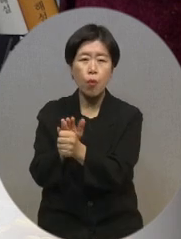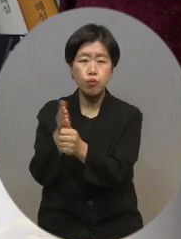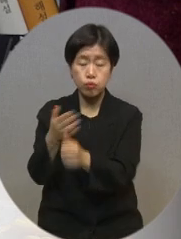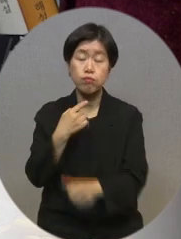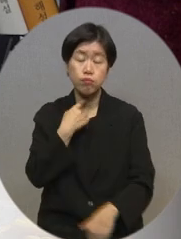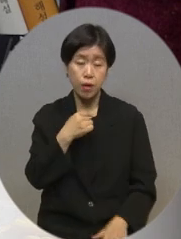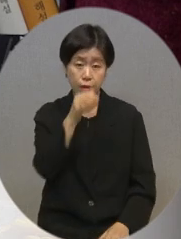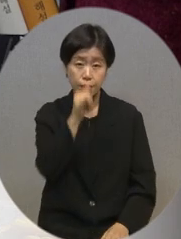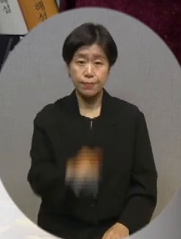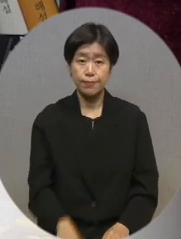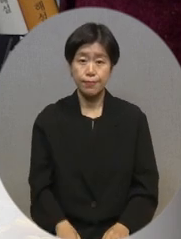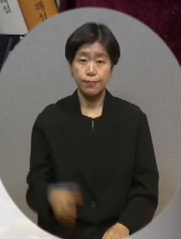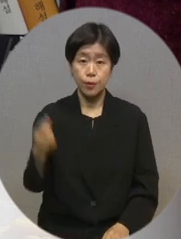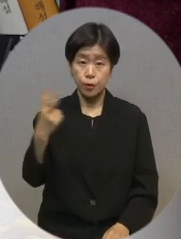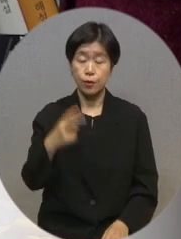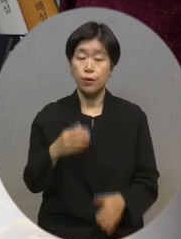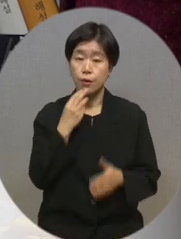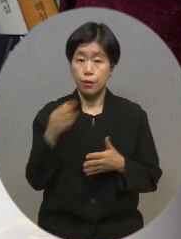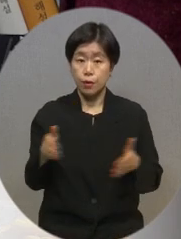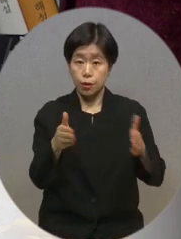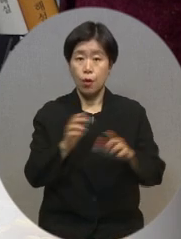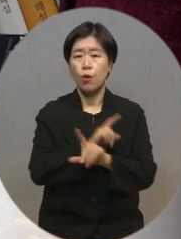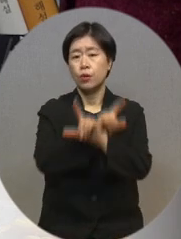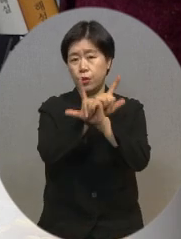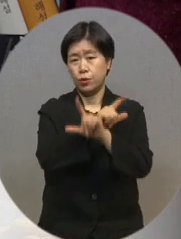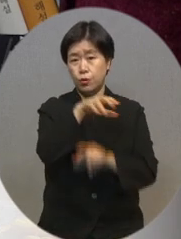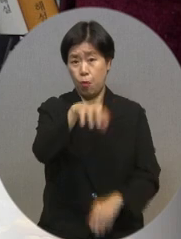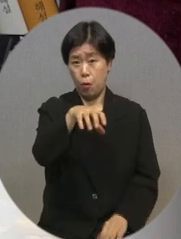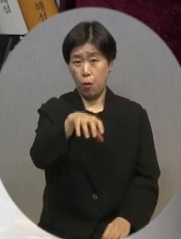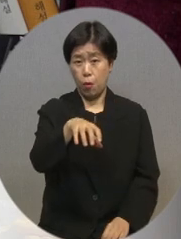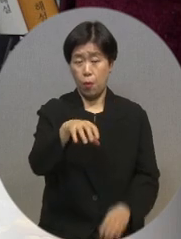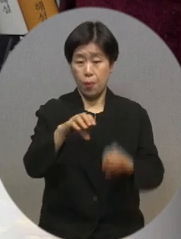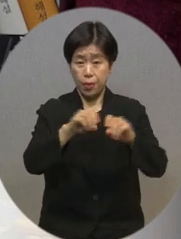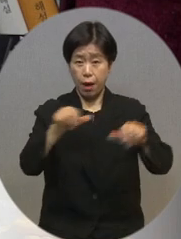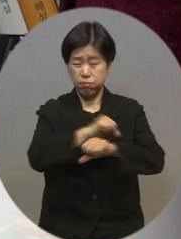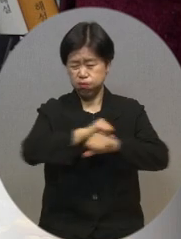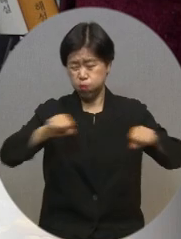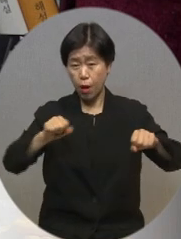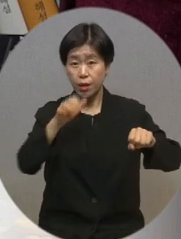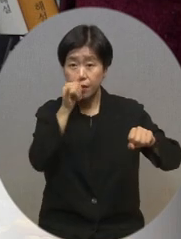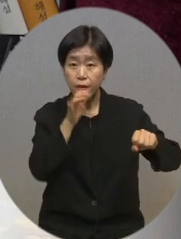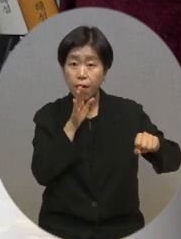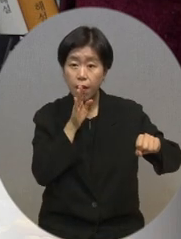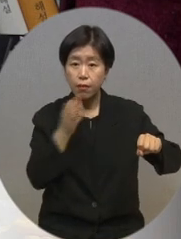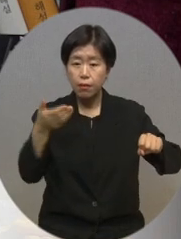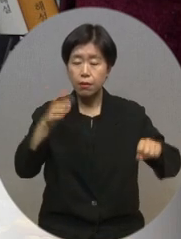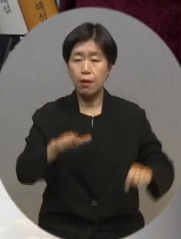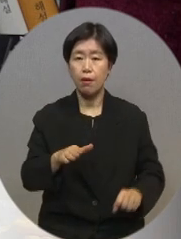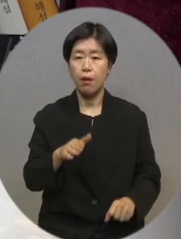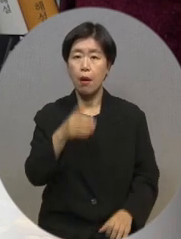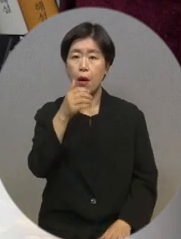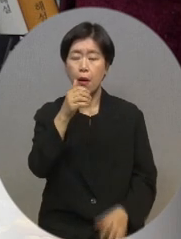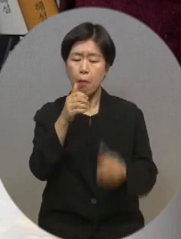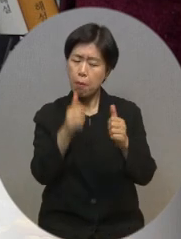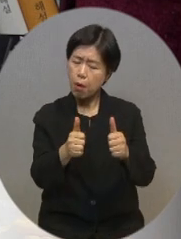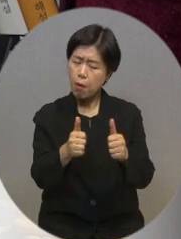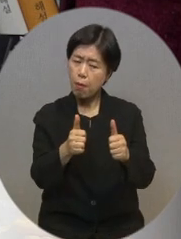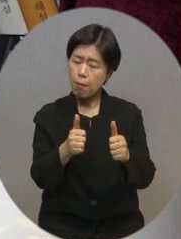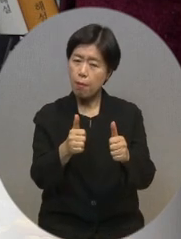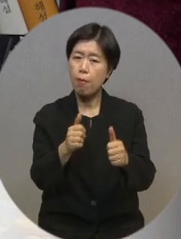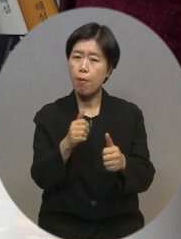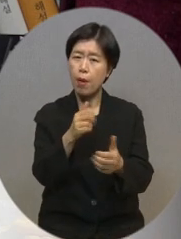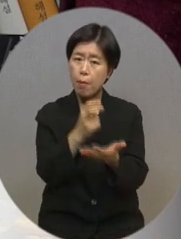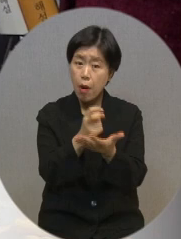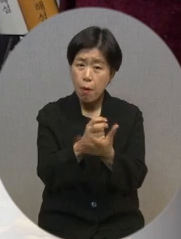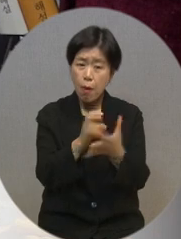생각을 합니다. 그렇고 또한 이 경기북부 지역이 면적에 비해서 법률 서비스가 좀